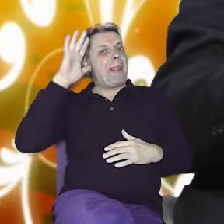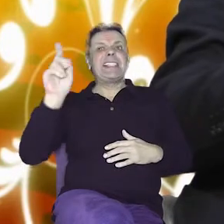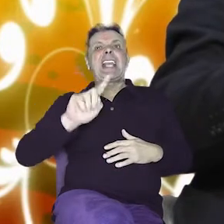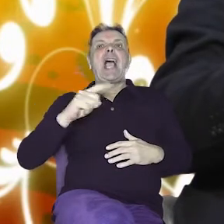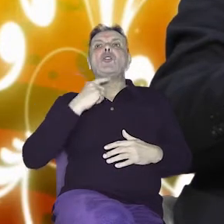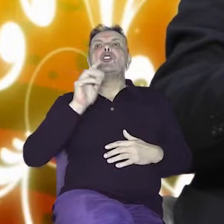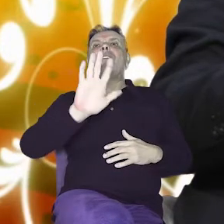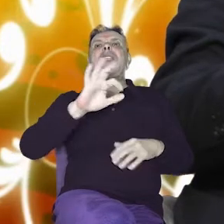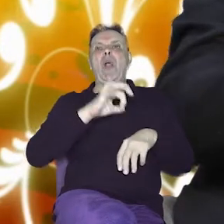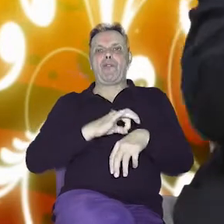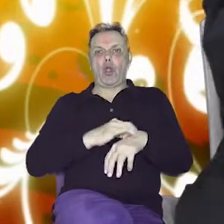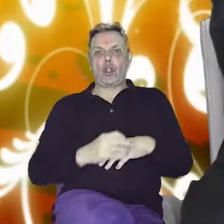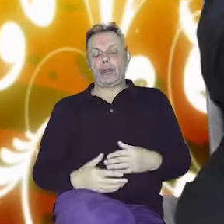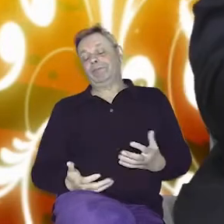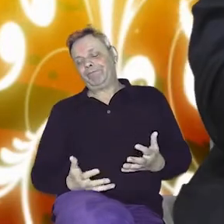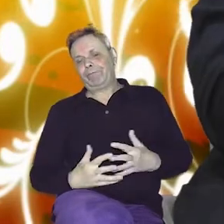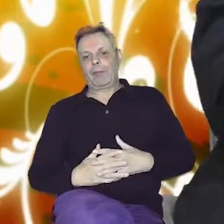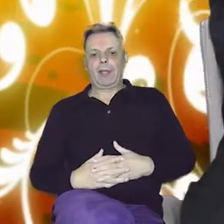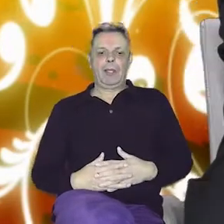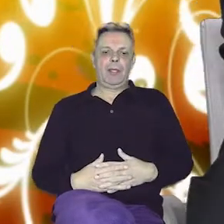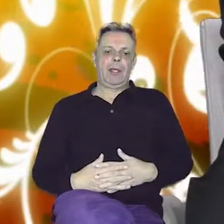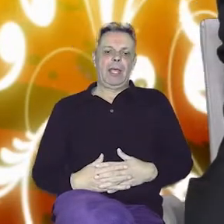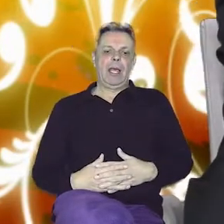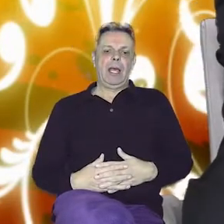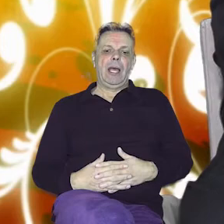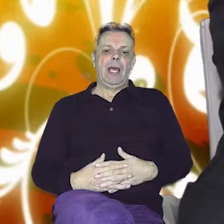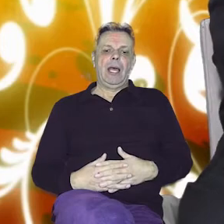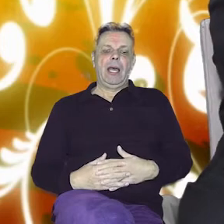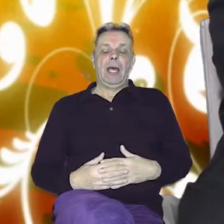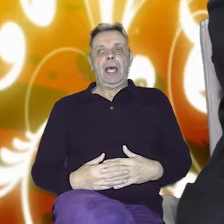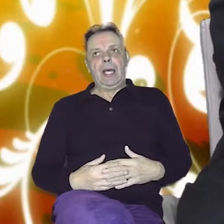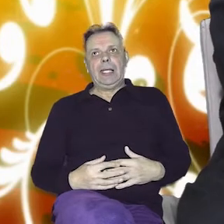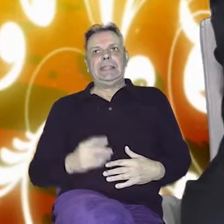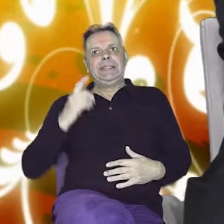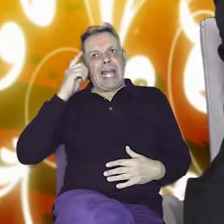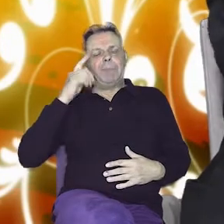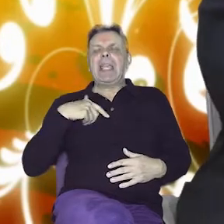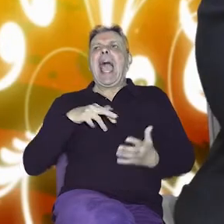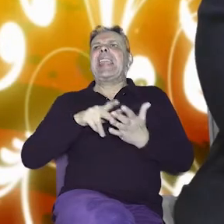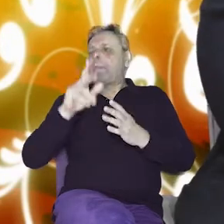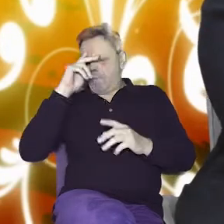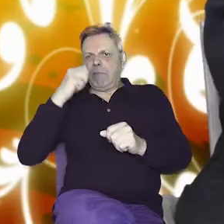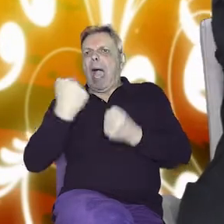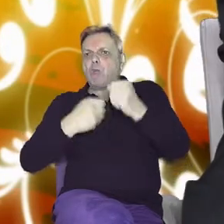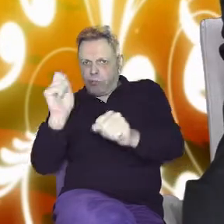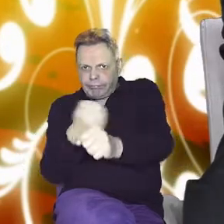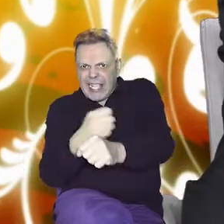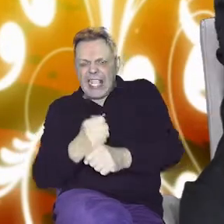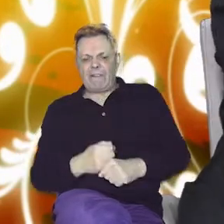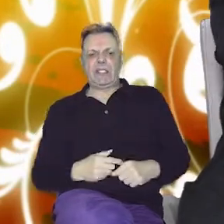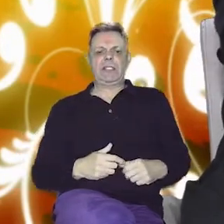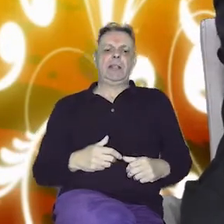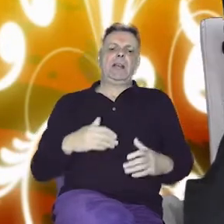doktor primarne zdravstvene zaštite. To neće znat. E sad će znat da treba gledati jedan na servis i ovdje na servis. Treba, ne